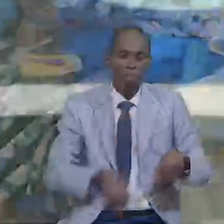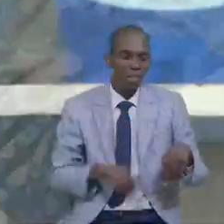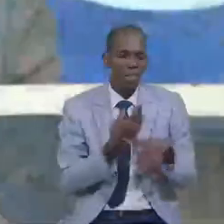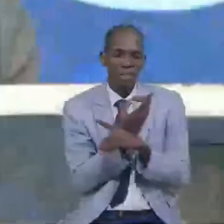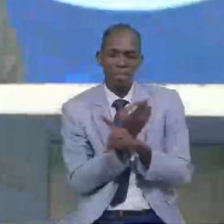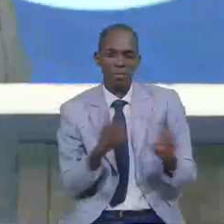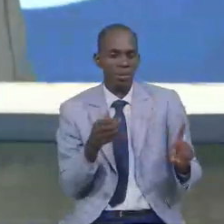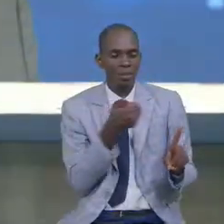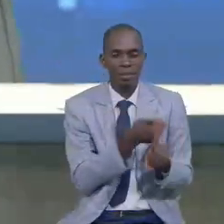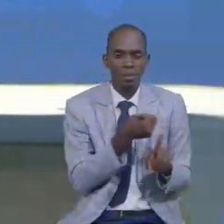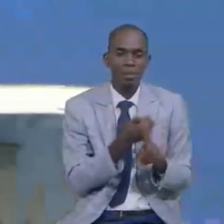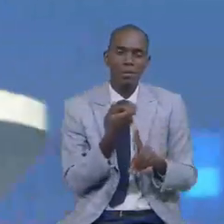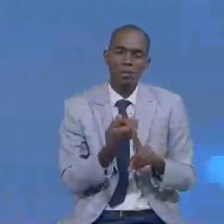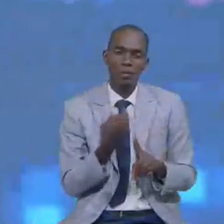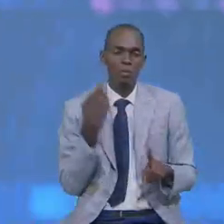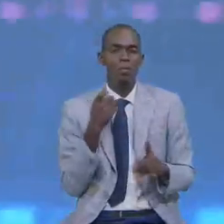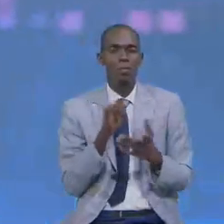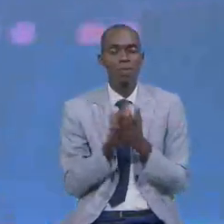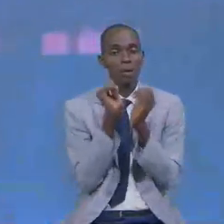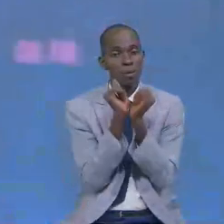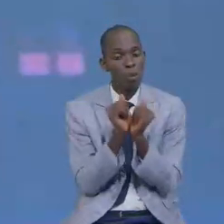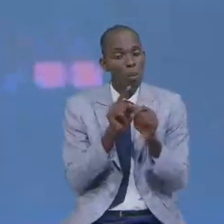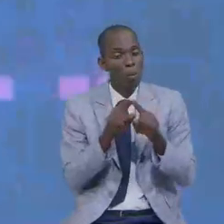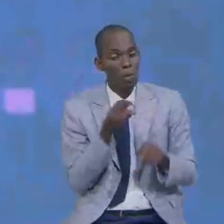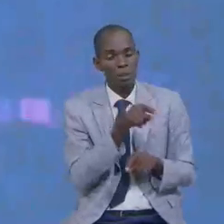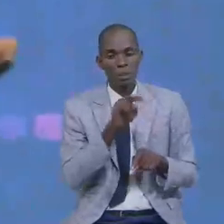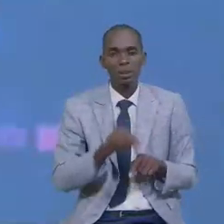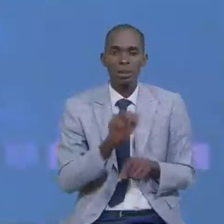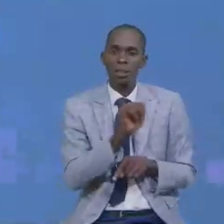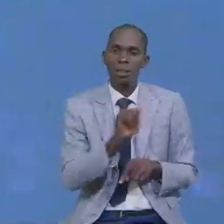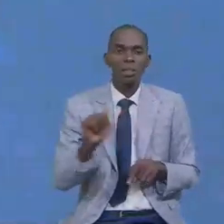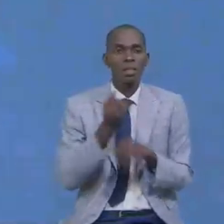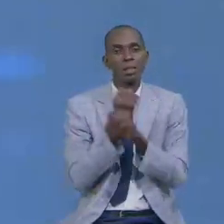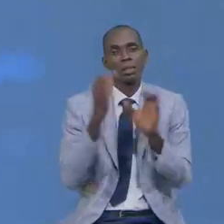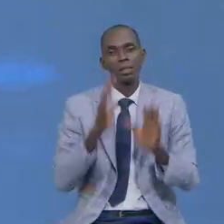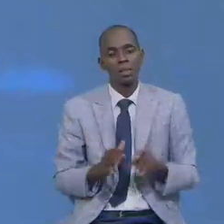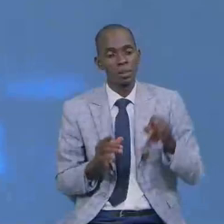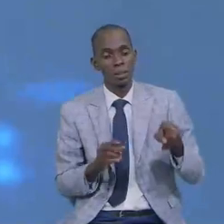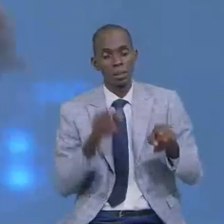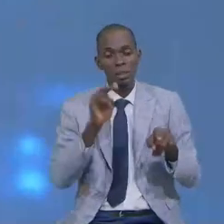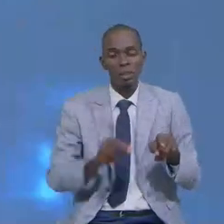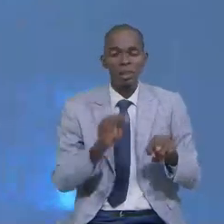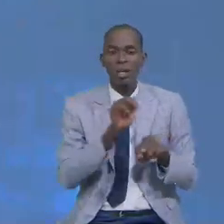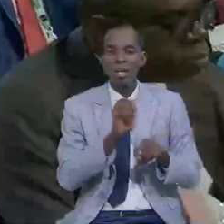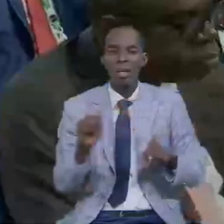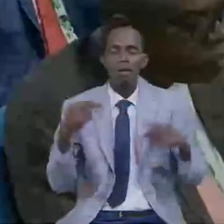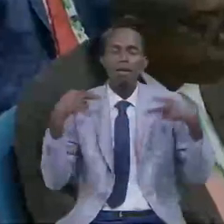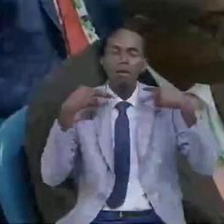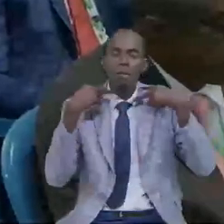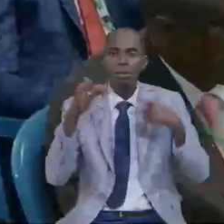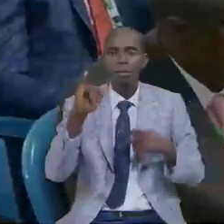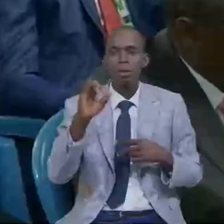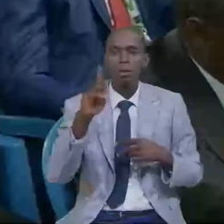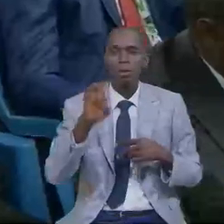délivrer lui-même. Il a besoin d'un sauveur. Il a besoin de quelqu'un qui brise les jougs. Il a besoin